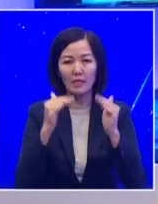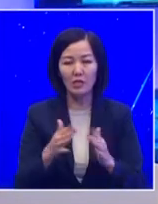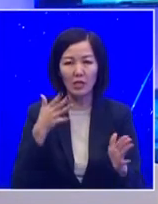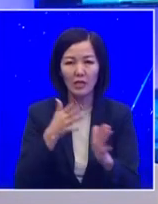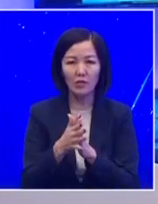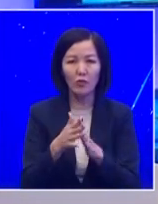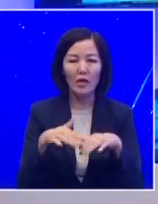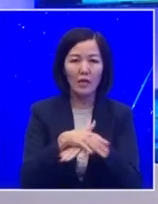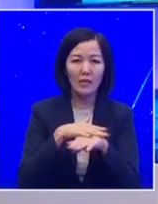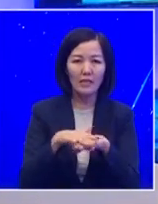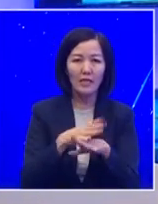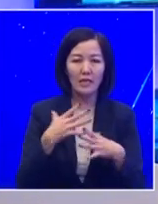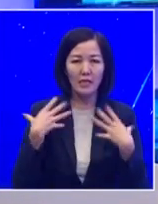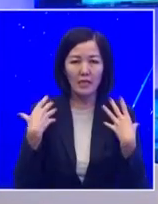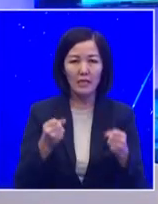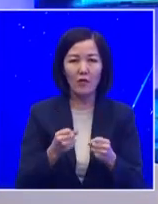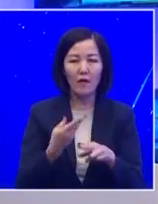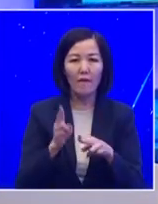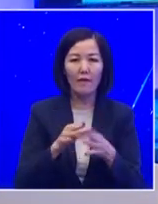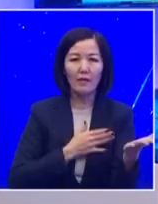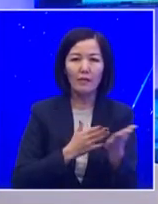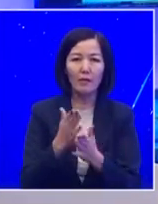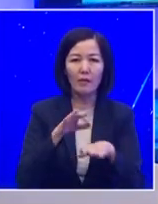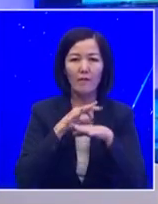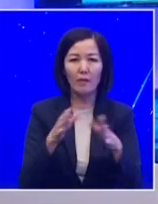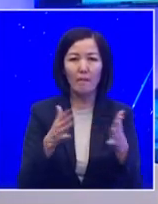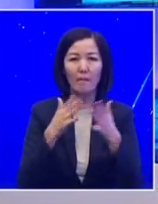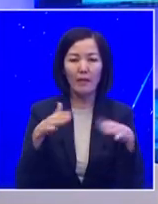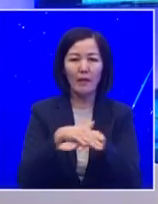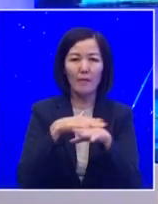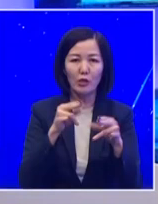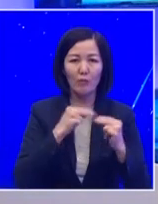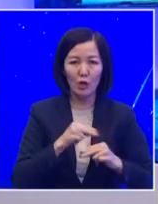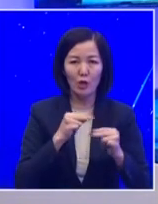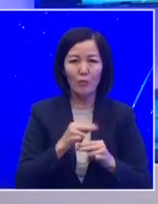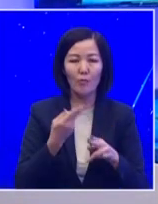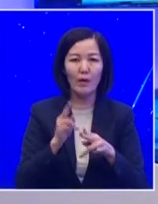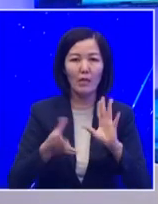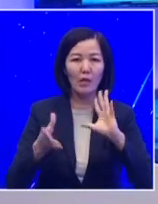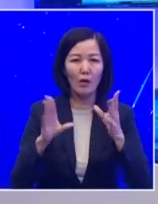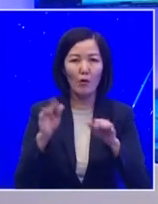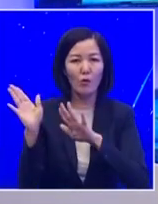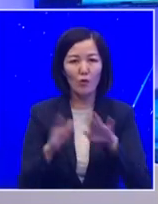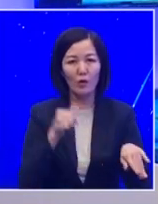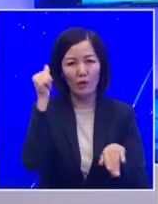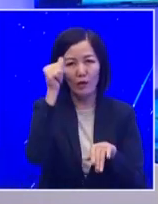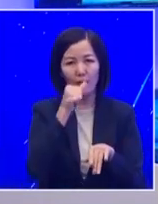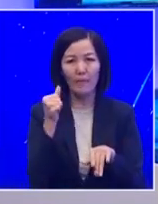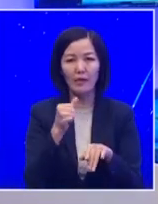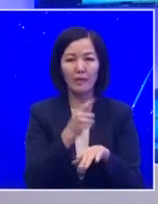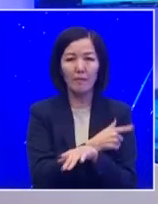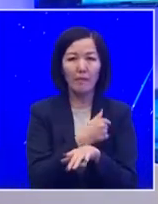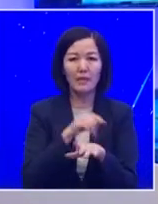расходов населения на здоровье. В этом направлении ведется полномасштабная работа. Так, по итогам уходящего года в